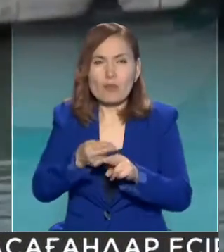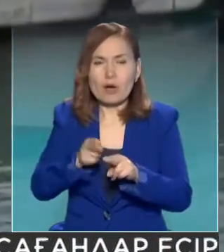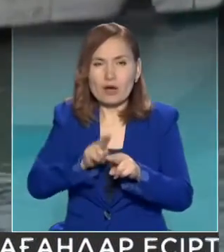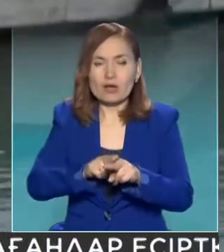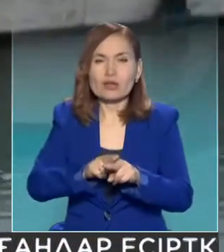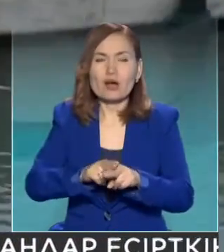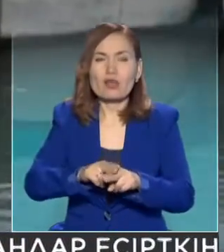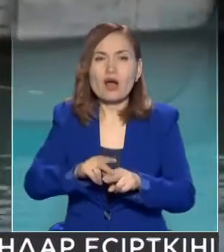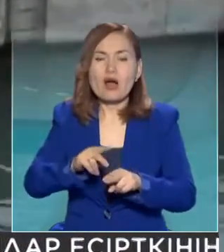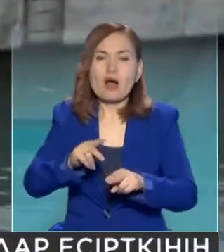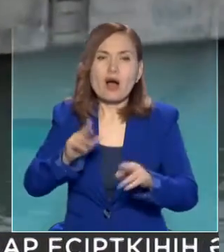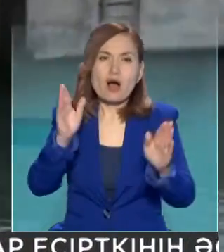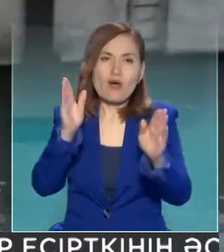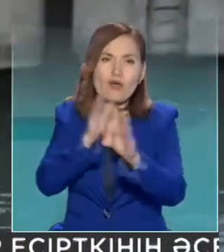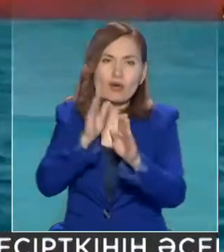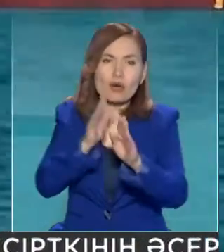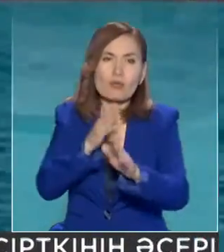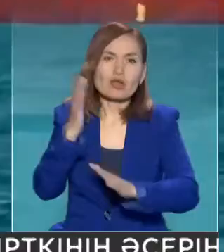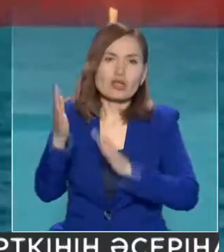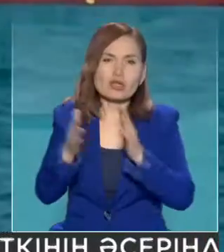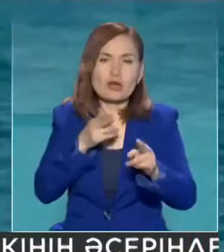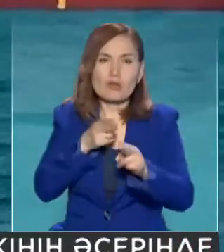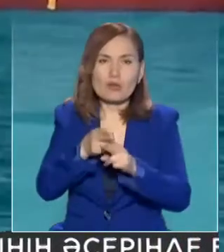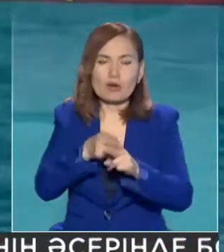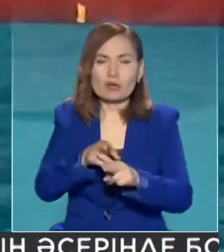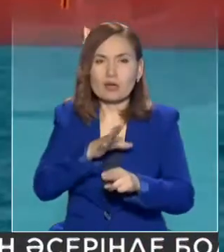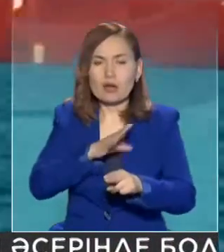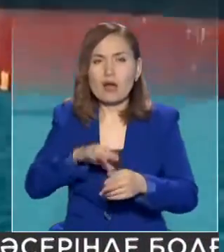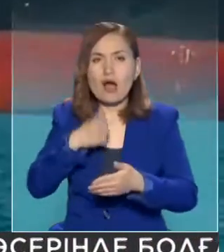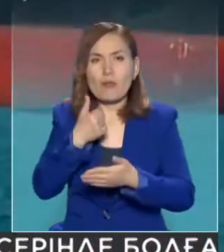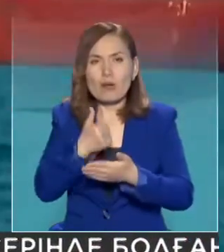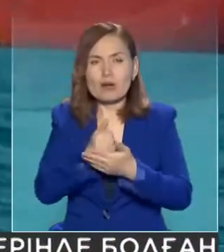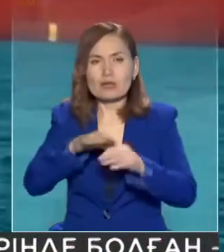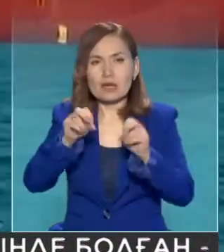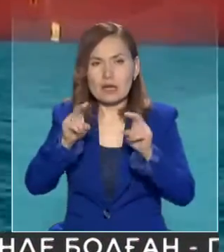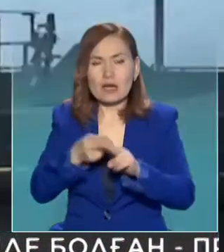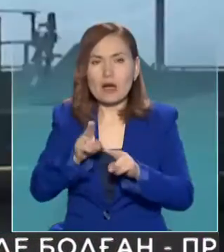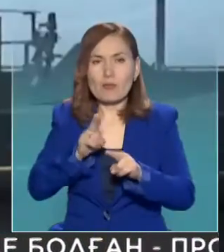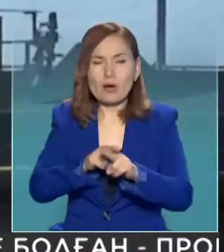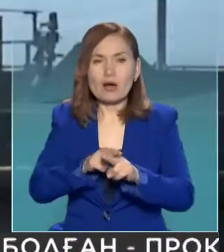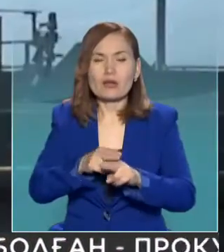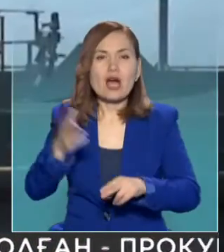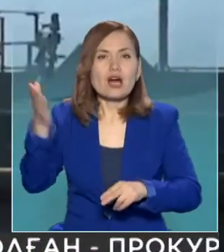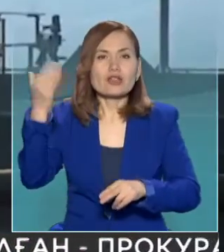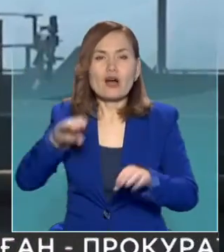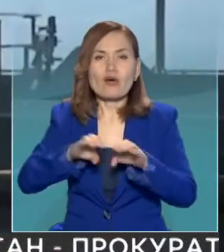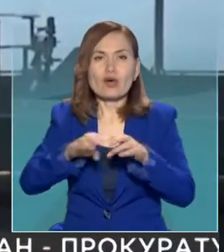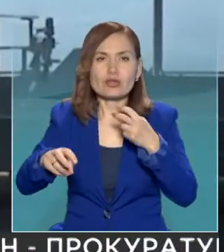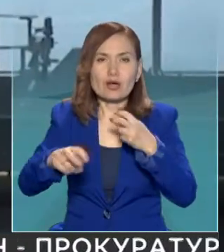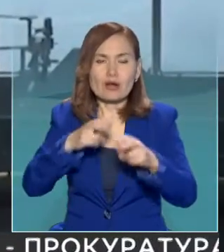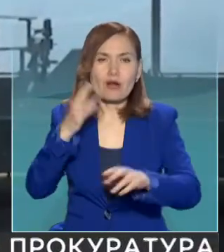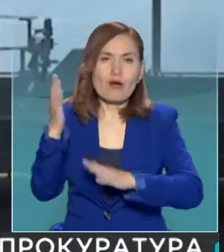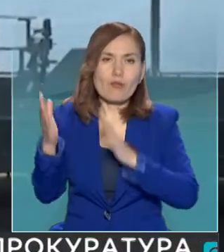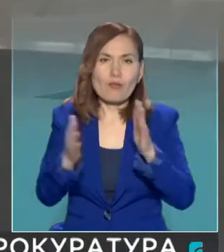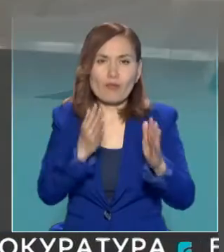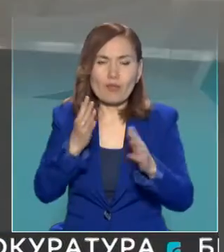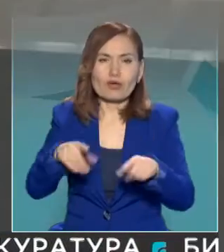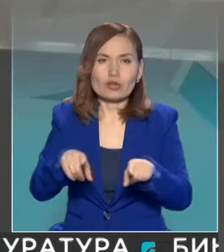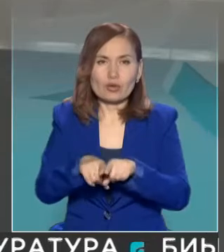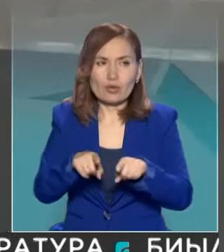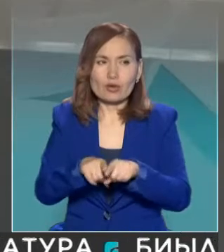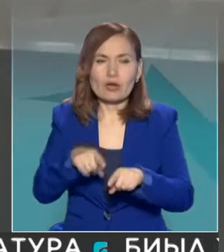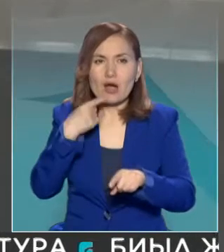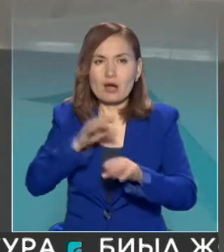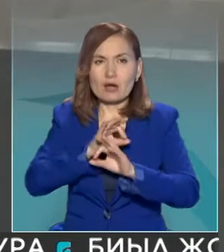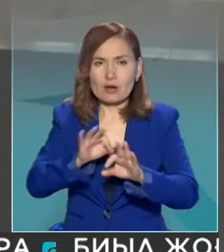ауарай ырық бермей тұр дегеннен жаңылмай келеді. Бұған дейін батыс сарапшылары апатқа дауыл себеп болды деген уәжге күмән келтірген еді. Енді